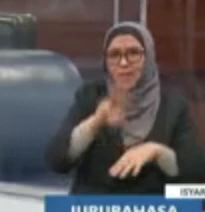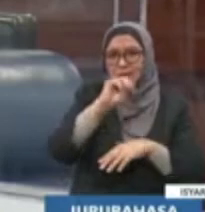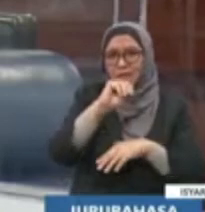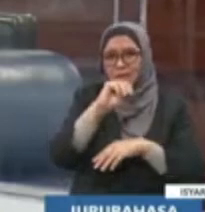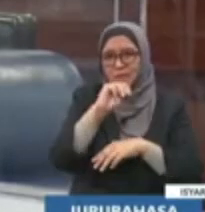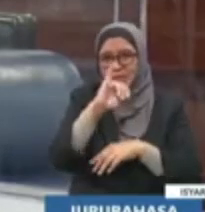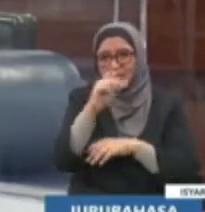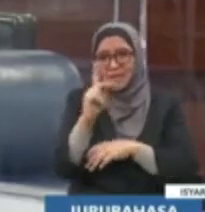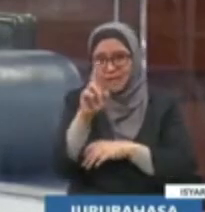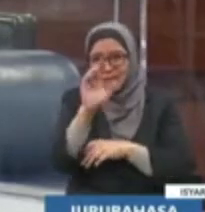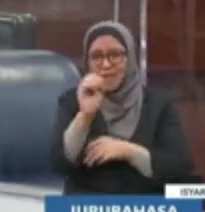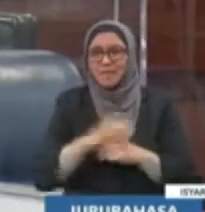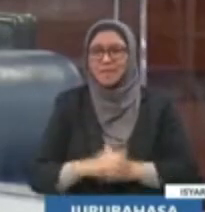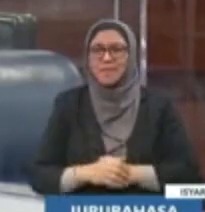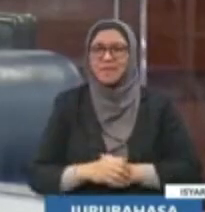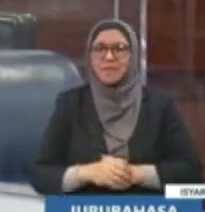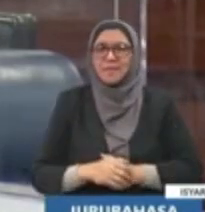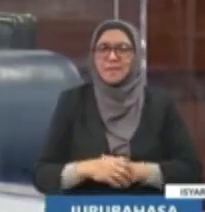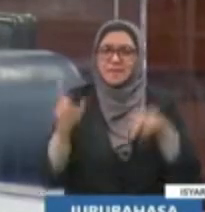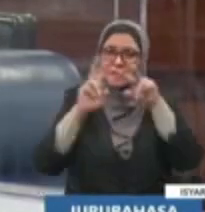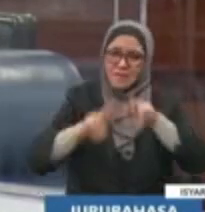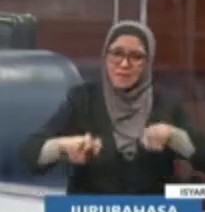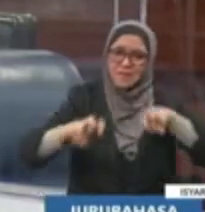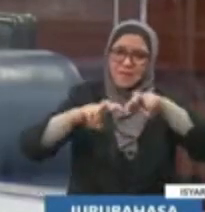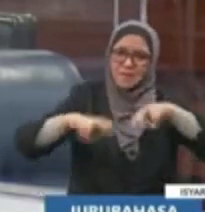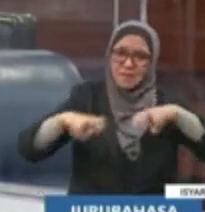dan kajian impak Perintah Kawalan Pergerakan